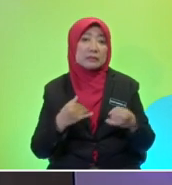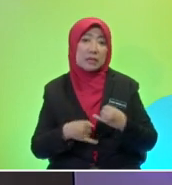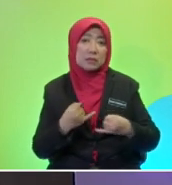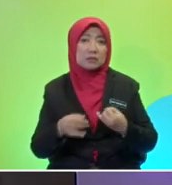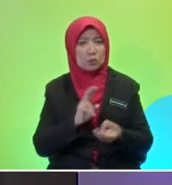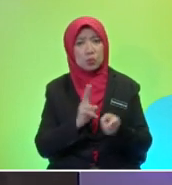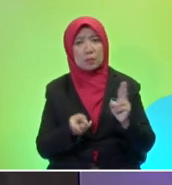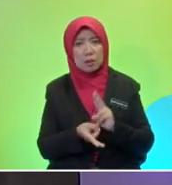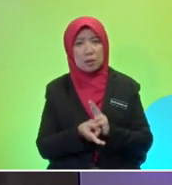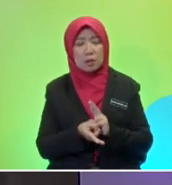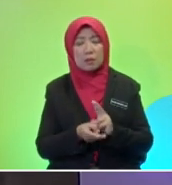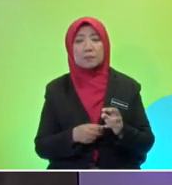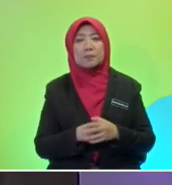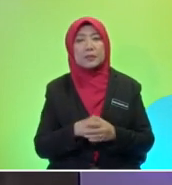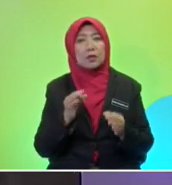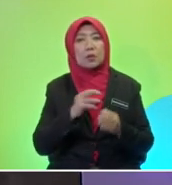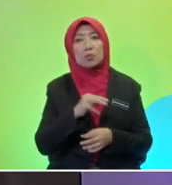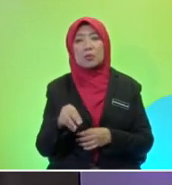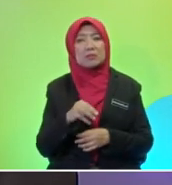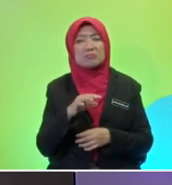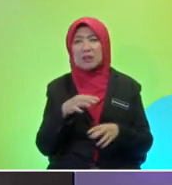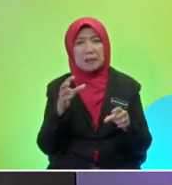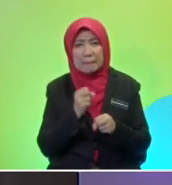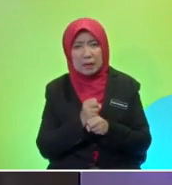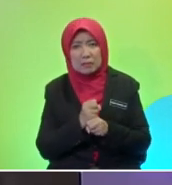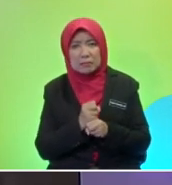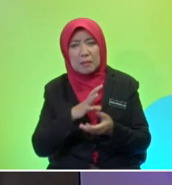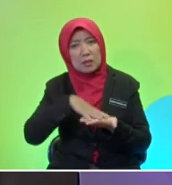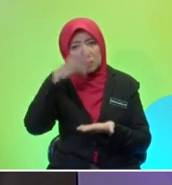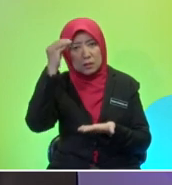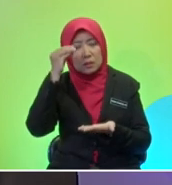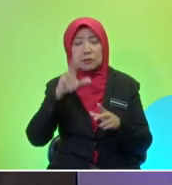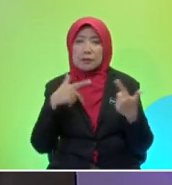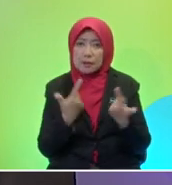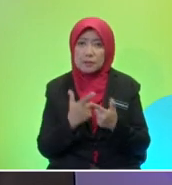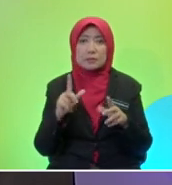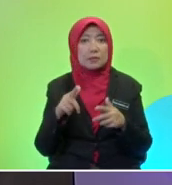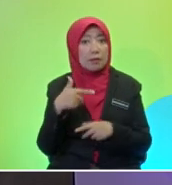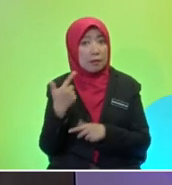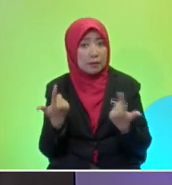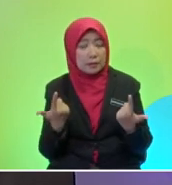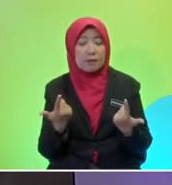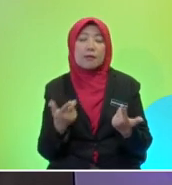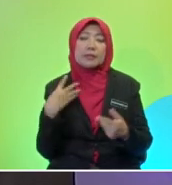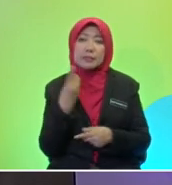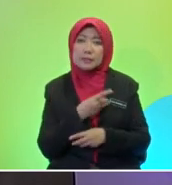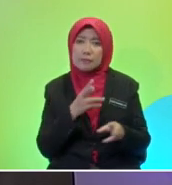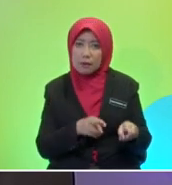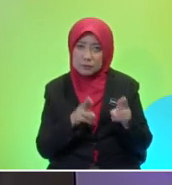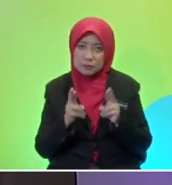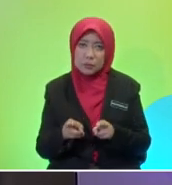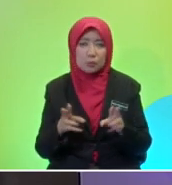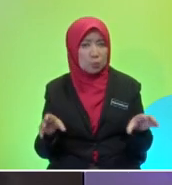kalau murid itu tidak mencapai apa kita sudah dirancang Oke buat nama baikan penggayaan